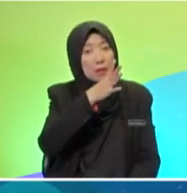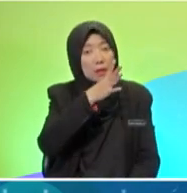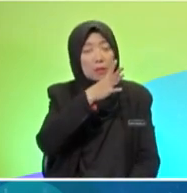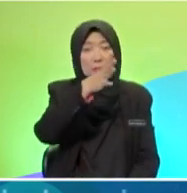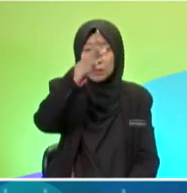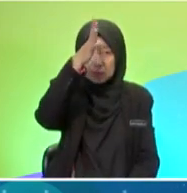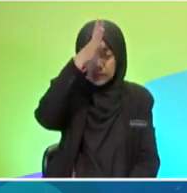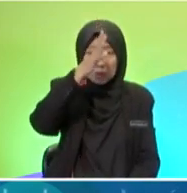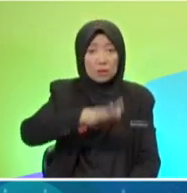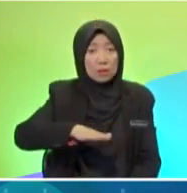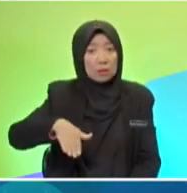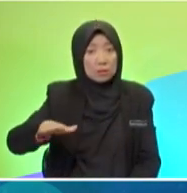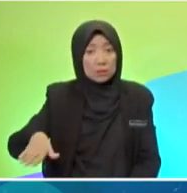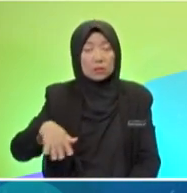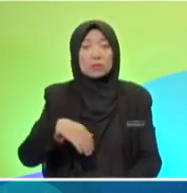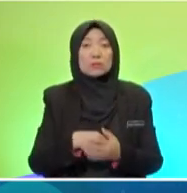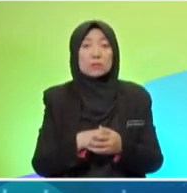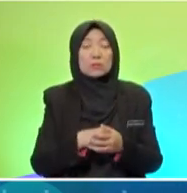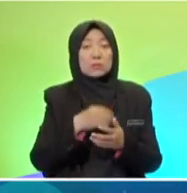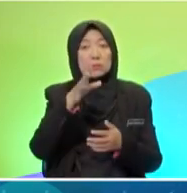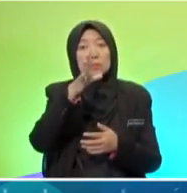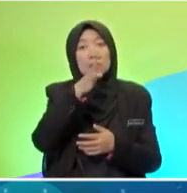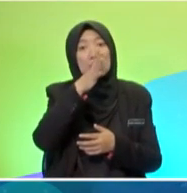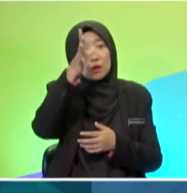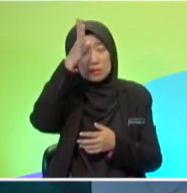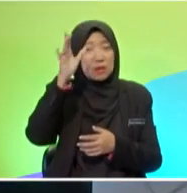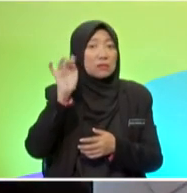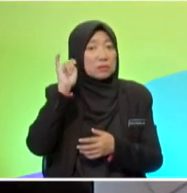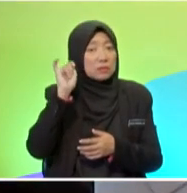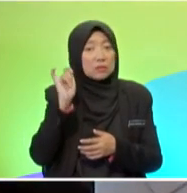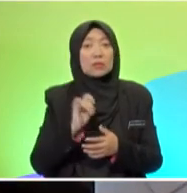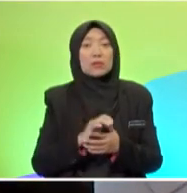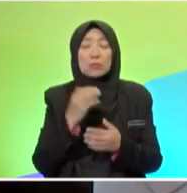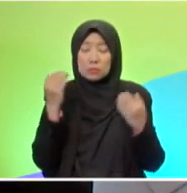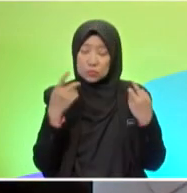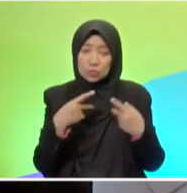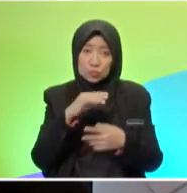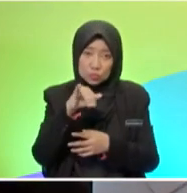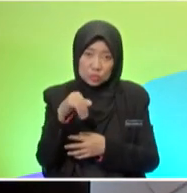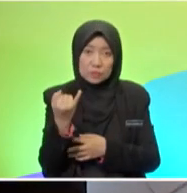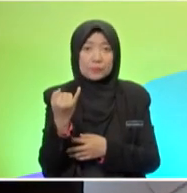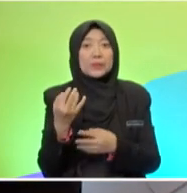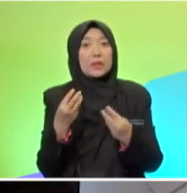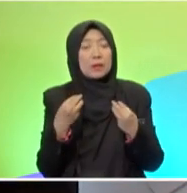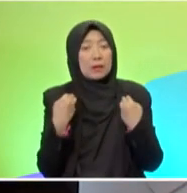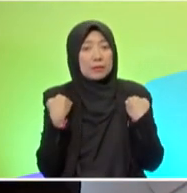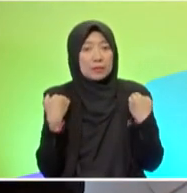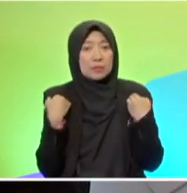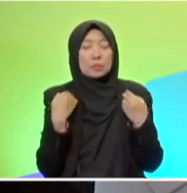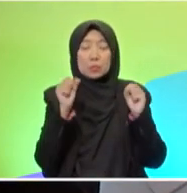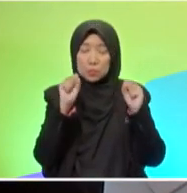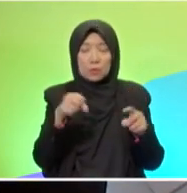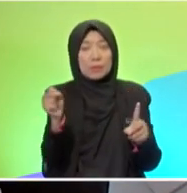adik beradik bapak tiri Ayah tiri saudara marah mereka ini juga mempunyai potensi yang boleh melakukan pendarahan dalam